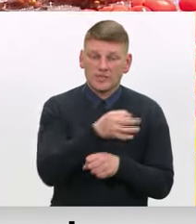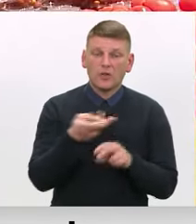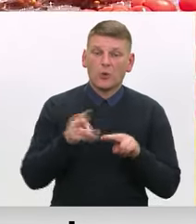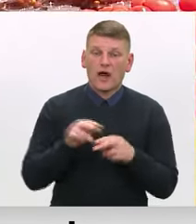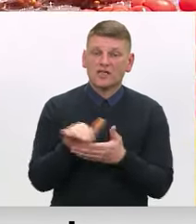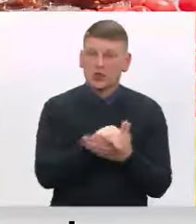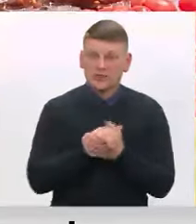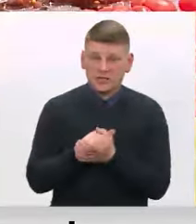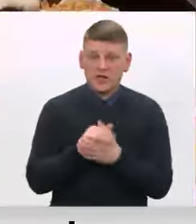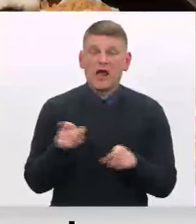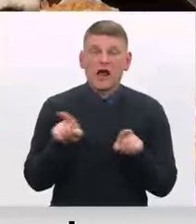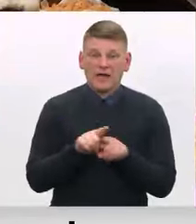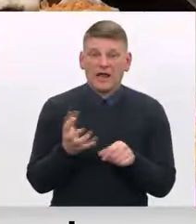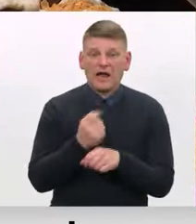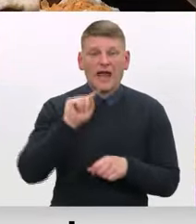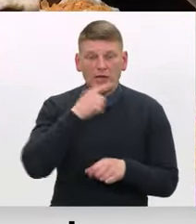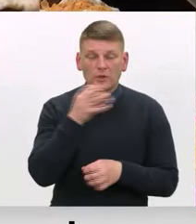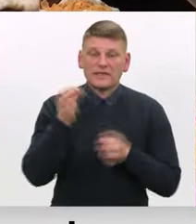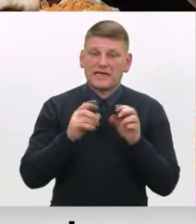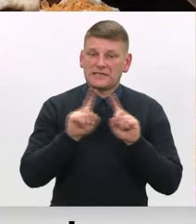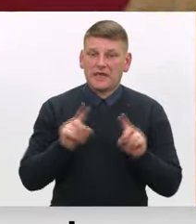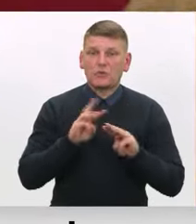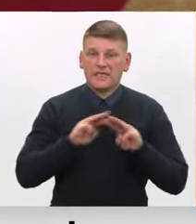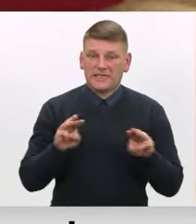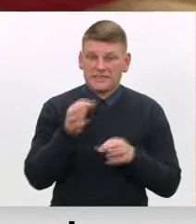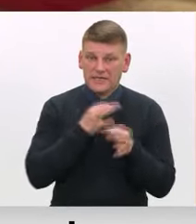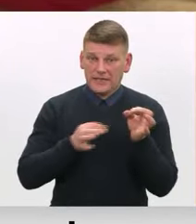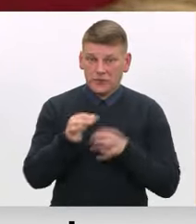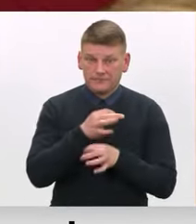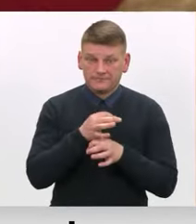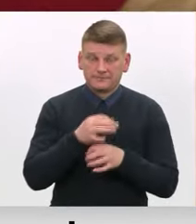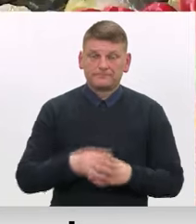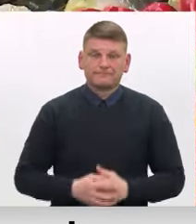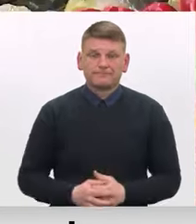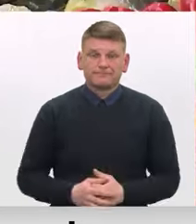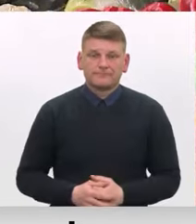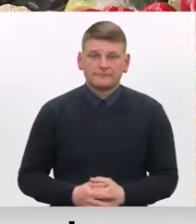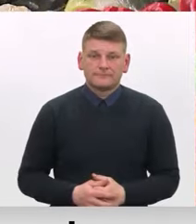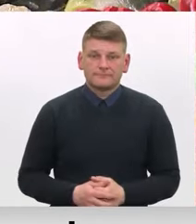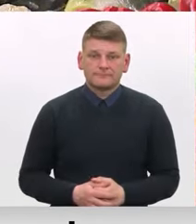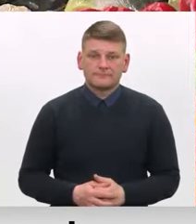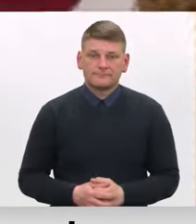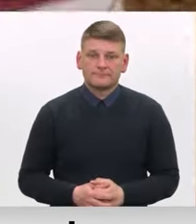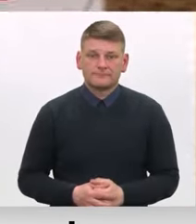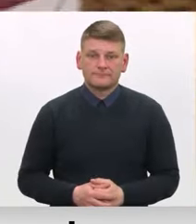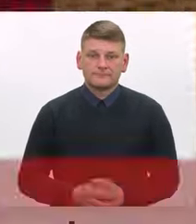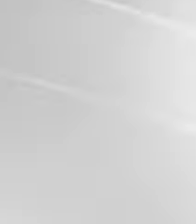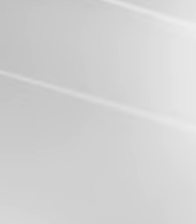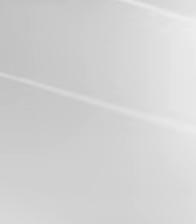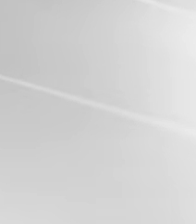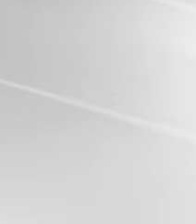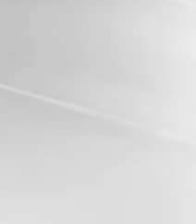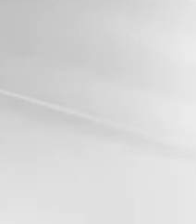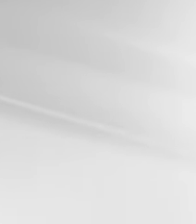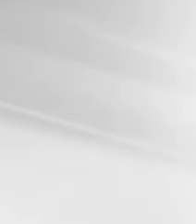asociācijām, kā arī ar ekonomikas un tieslietu ministriju. Artūrs Olševskis, Māris Justs, Olafs Perševics, Latvijas televīzija.